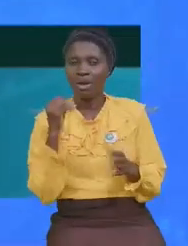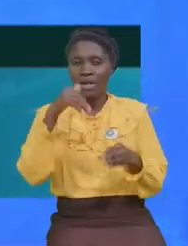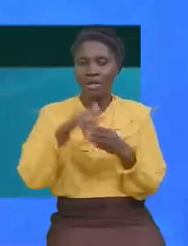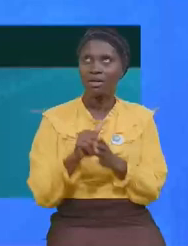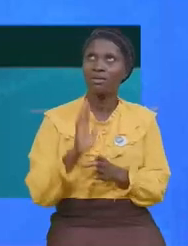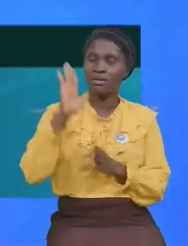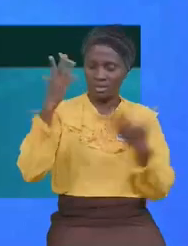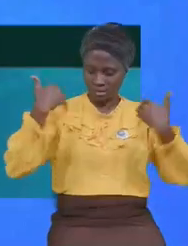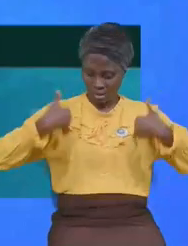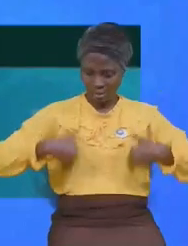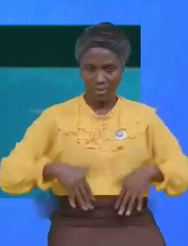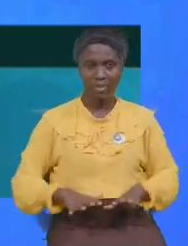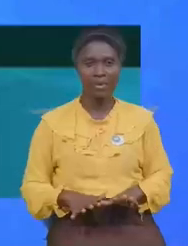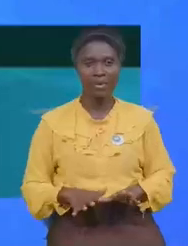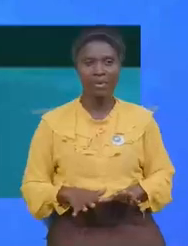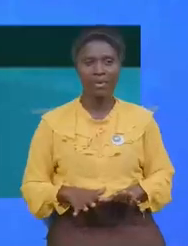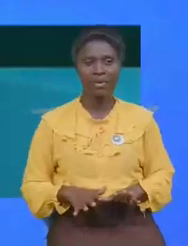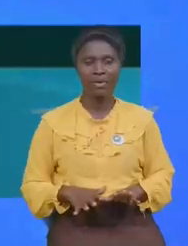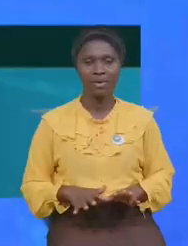en habit éclatant,